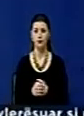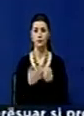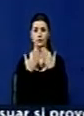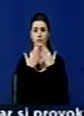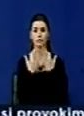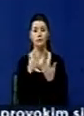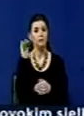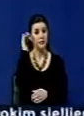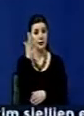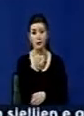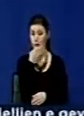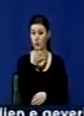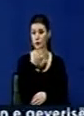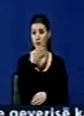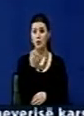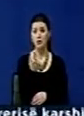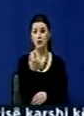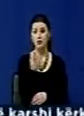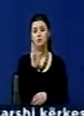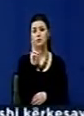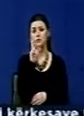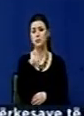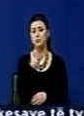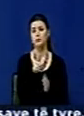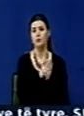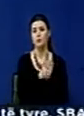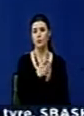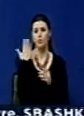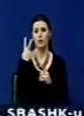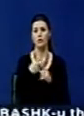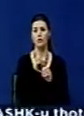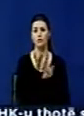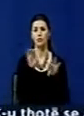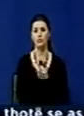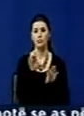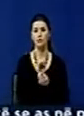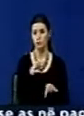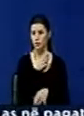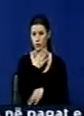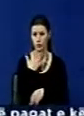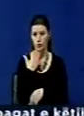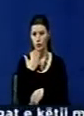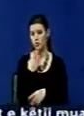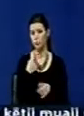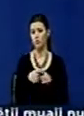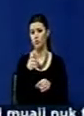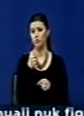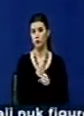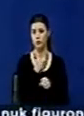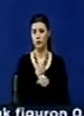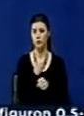Faleminderit, Ministër, për informacionin. Kjo për një kohë gjatë është bërë temë edhe nëpër mediat sociale, megjithatë ju keni punu dhe